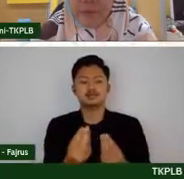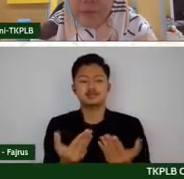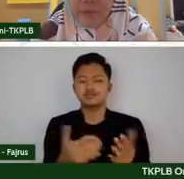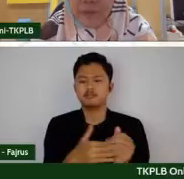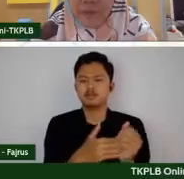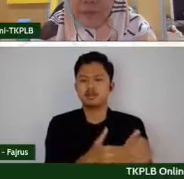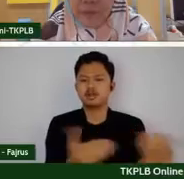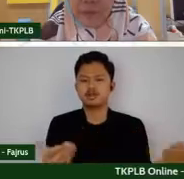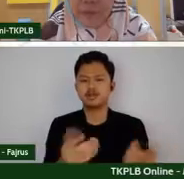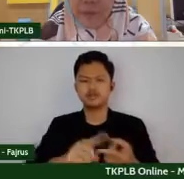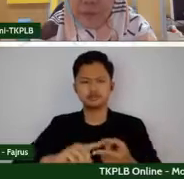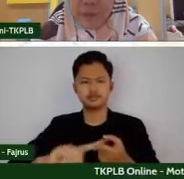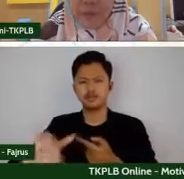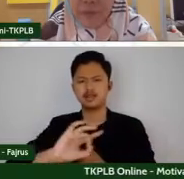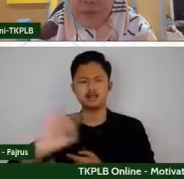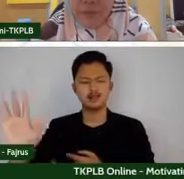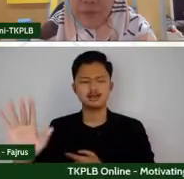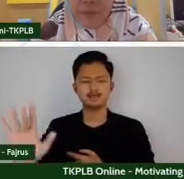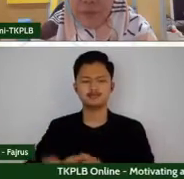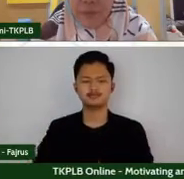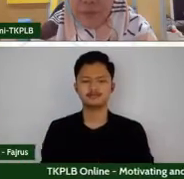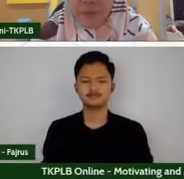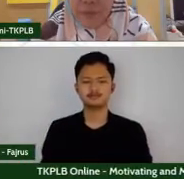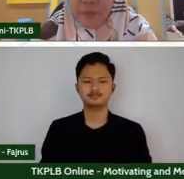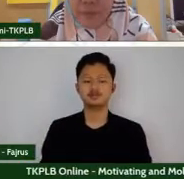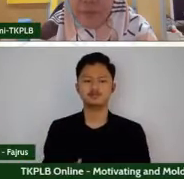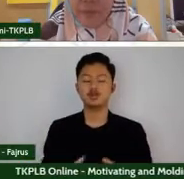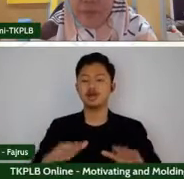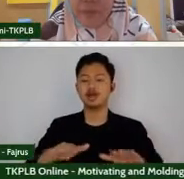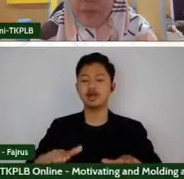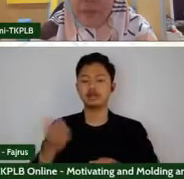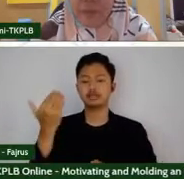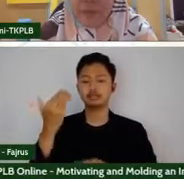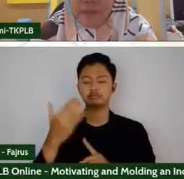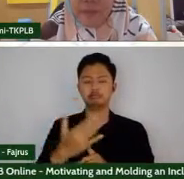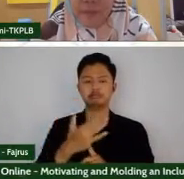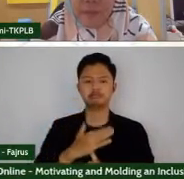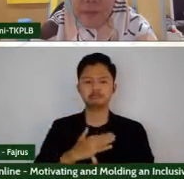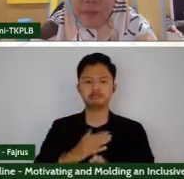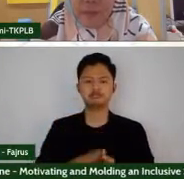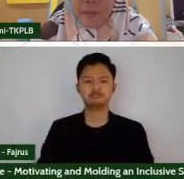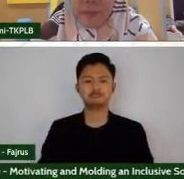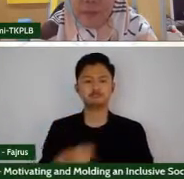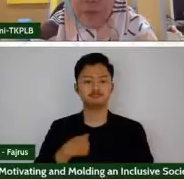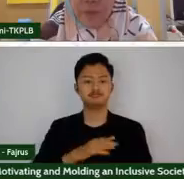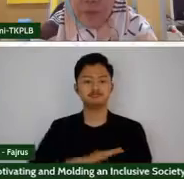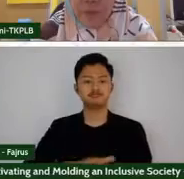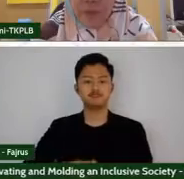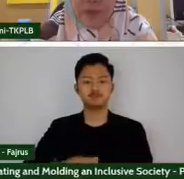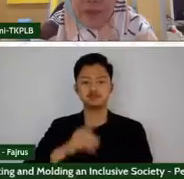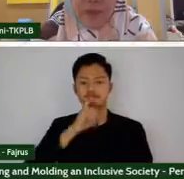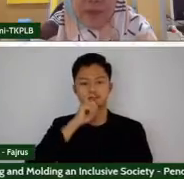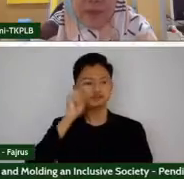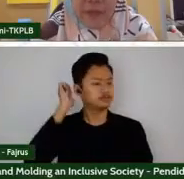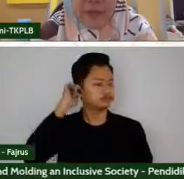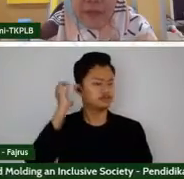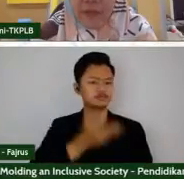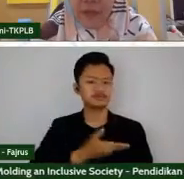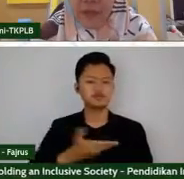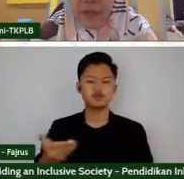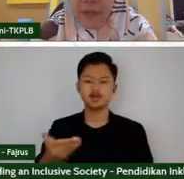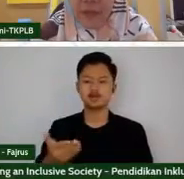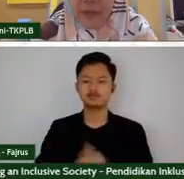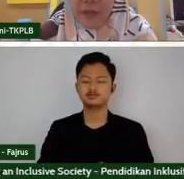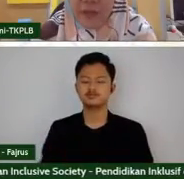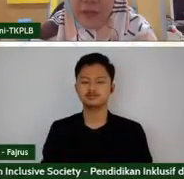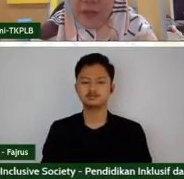teman-temannya dibandingkan kepada anak yang merasa minder tadi. Oke, demikian Pak ya. Nah, Ibu. Silakan ya. Pak